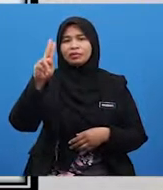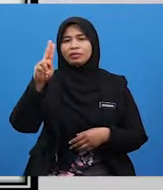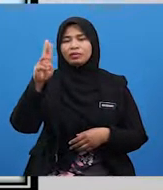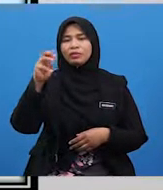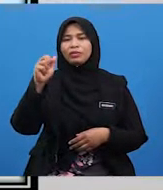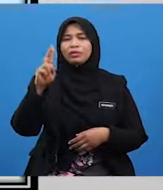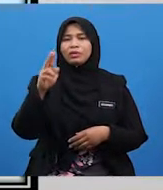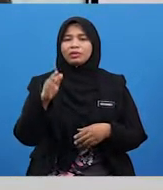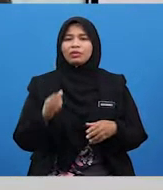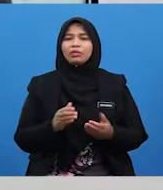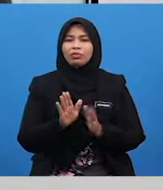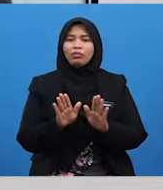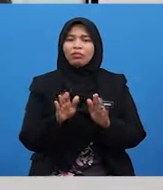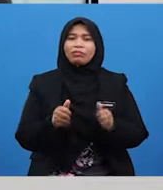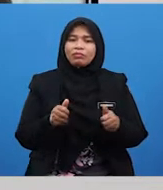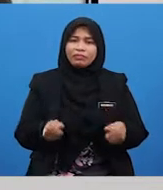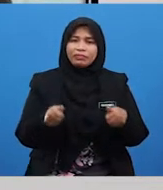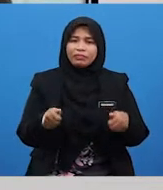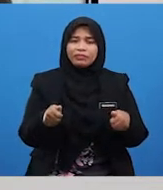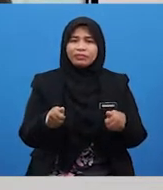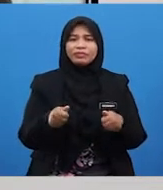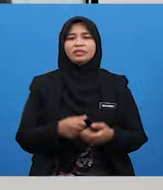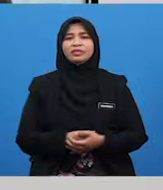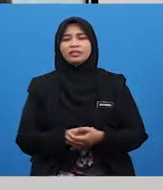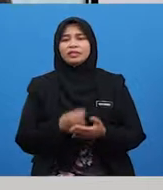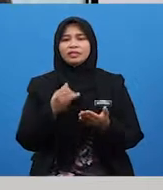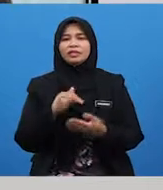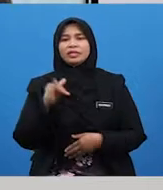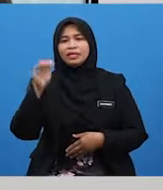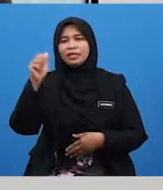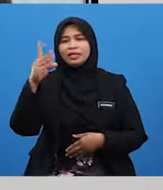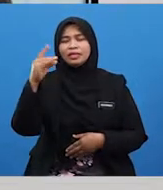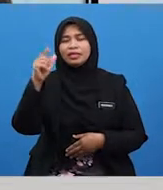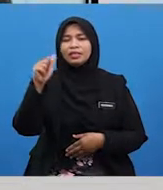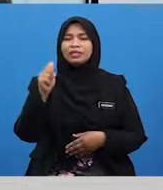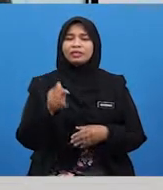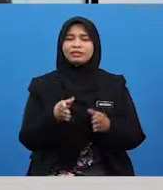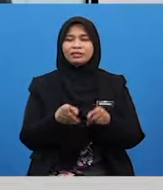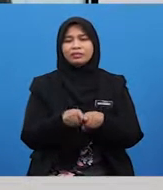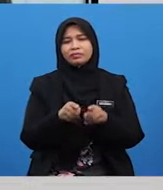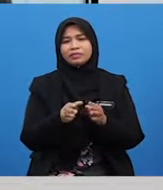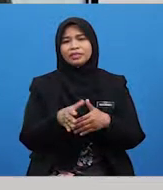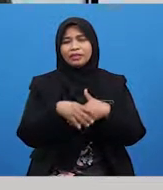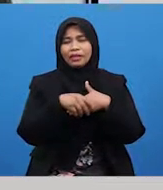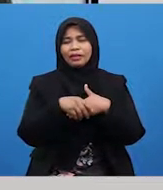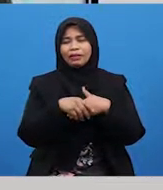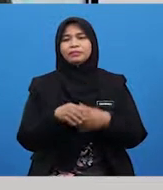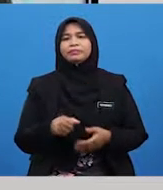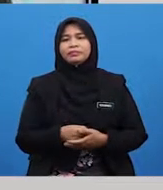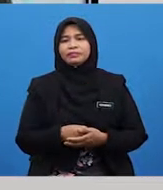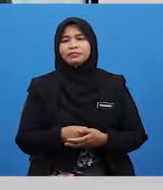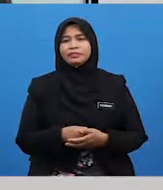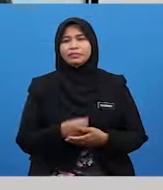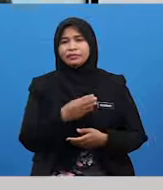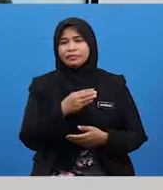dengan cermatnya. Adila ikhlas bersalaman dengan jiran. Joshua dan Shanti melayani